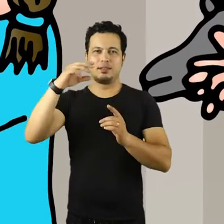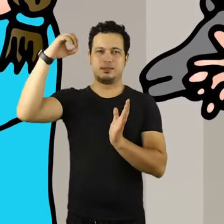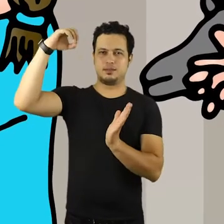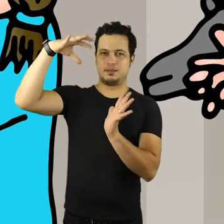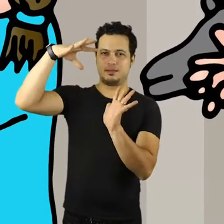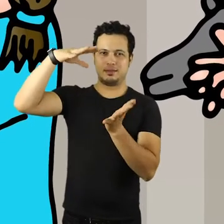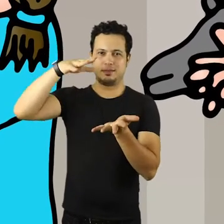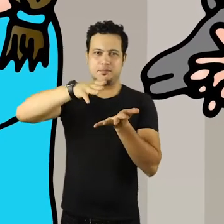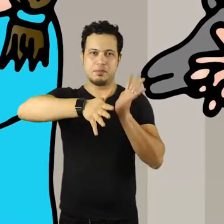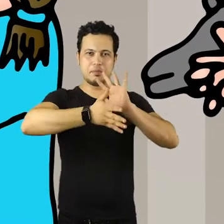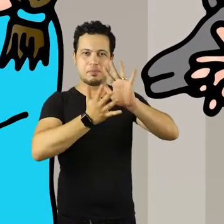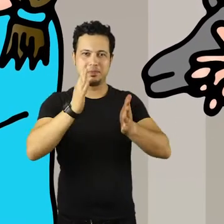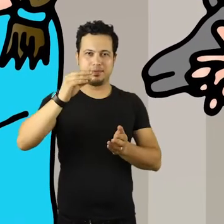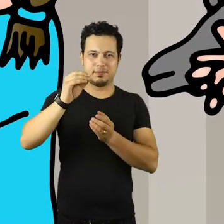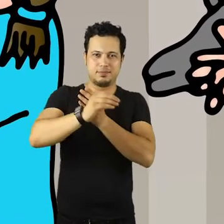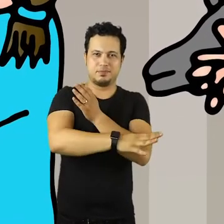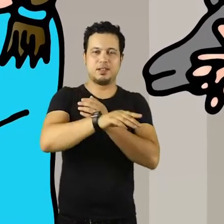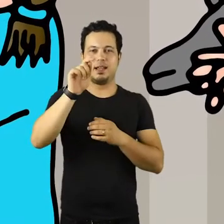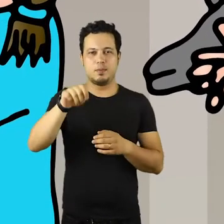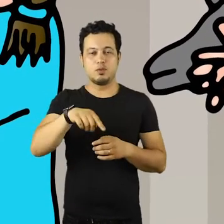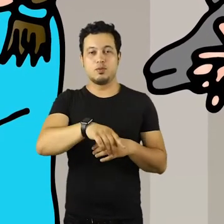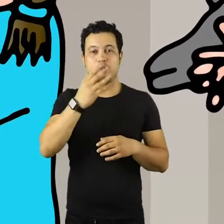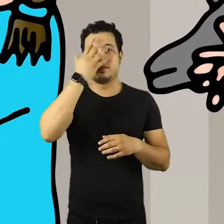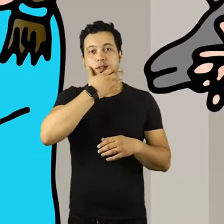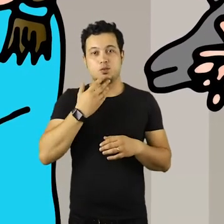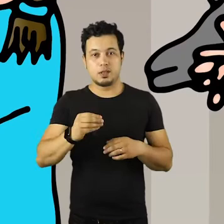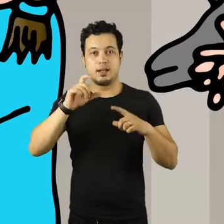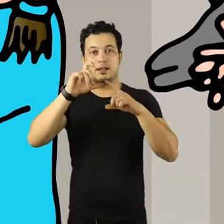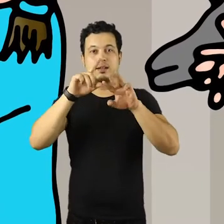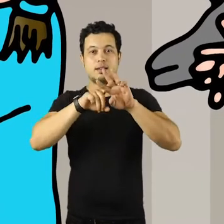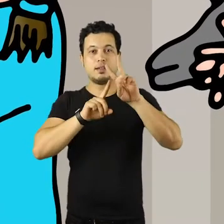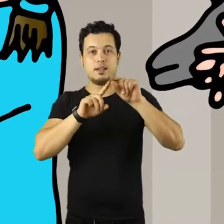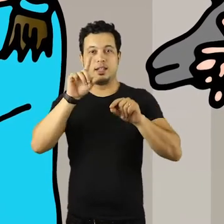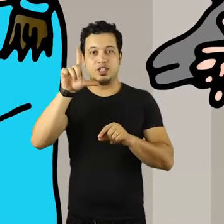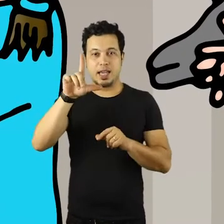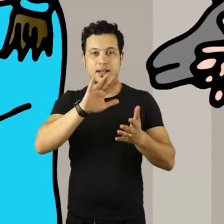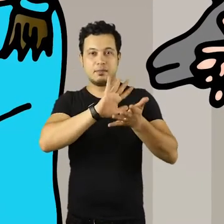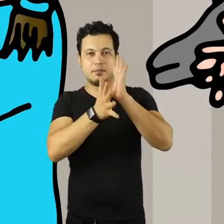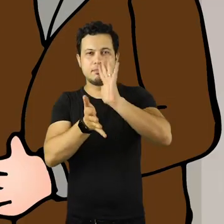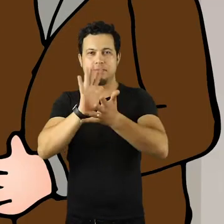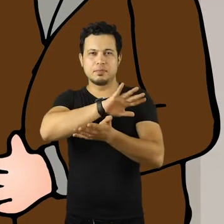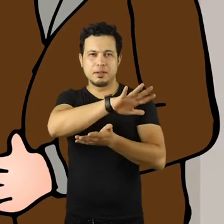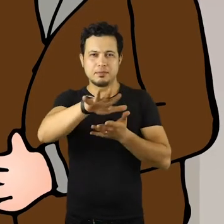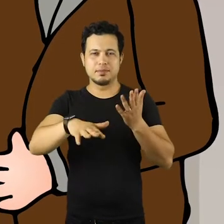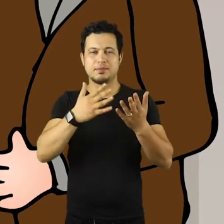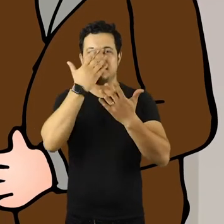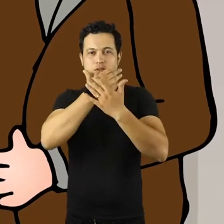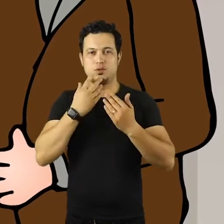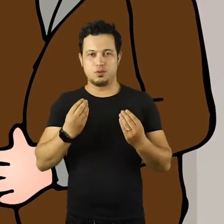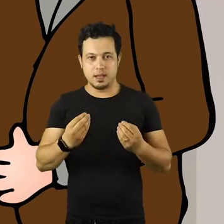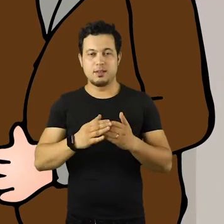Bu oyun öyle güzeldi ki yepyeni şekiller buluyor, oynamaya doymuyorlardı. Bir